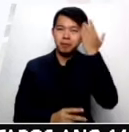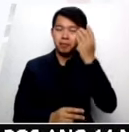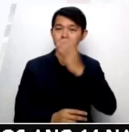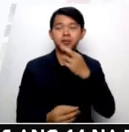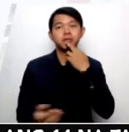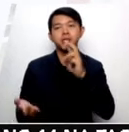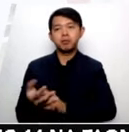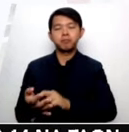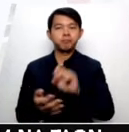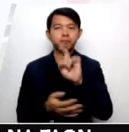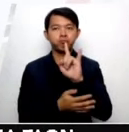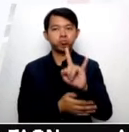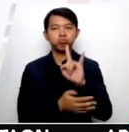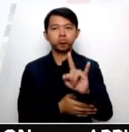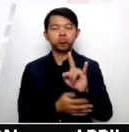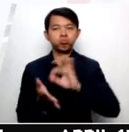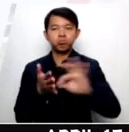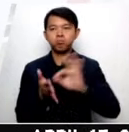spark